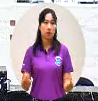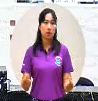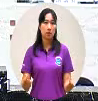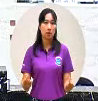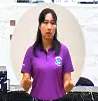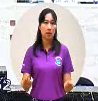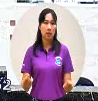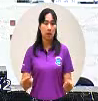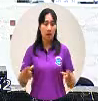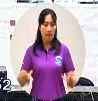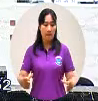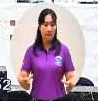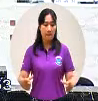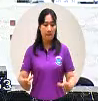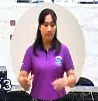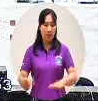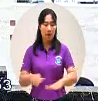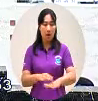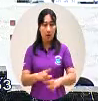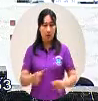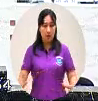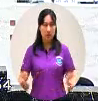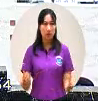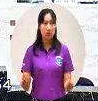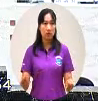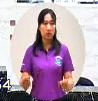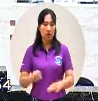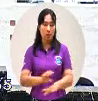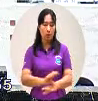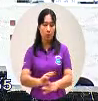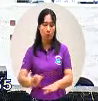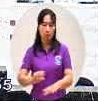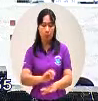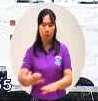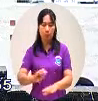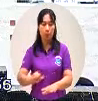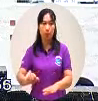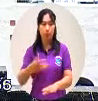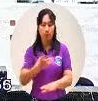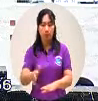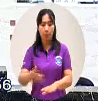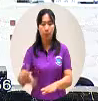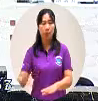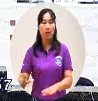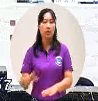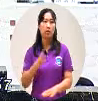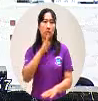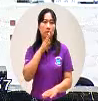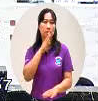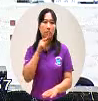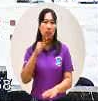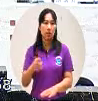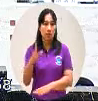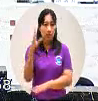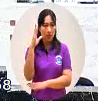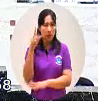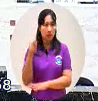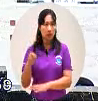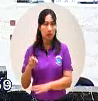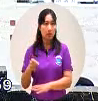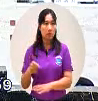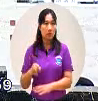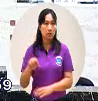是留位边啊是安尼尔。你是毋是即地永远伫遮？是毋是啊？咱市政府你讲毛义务共回填，你